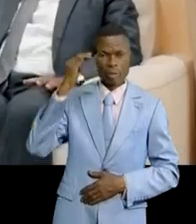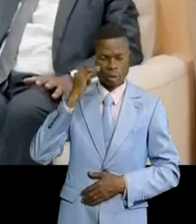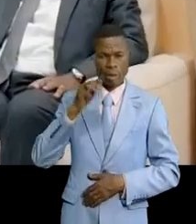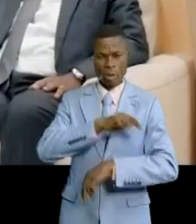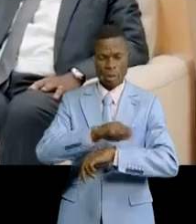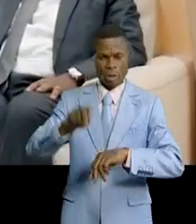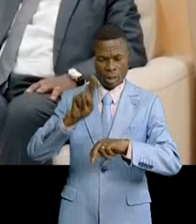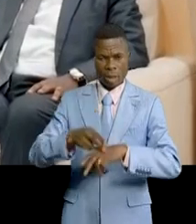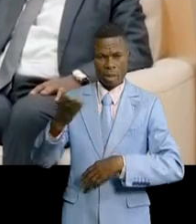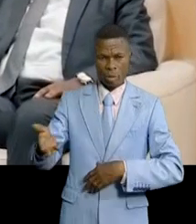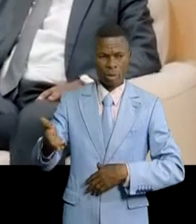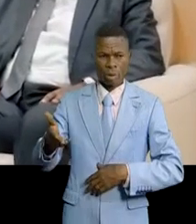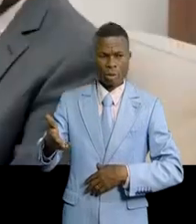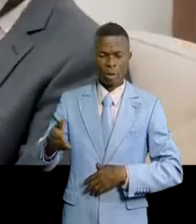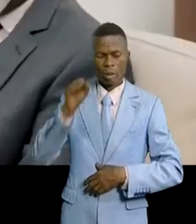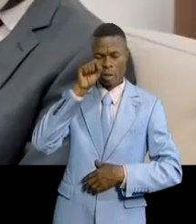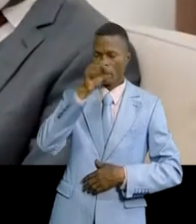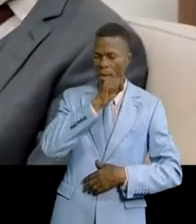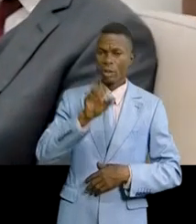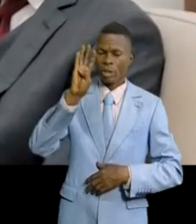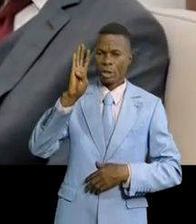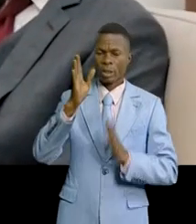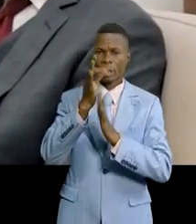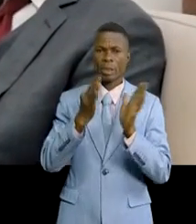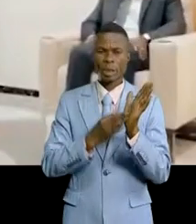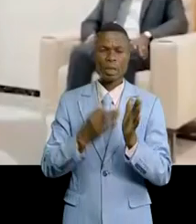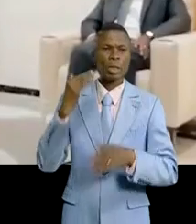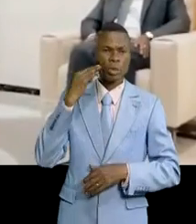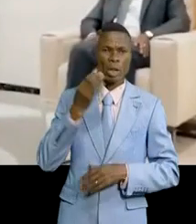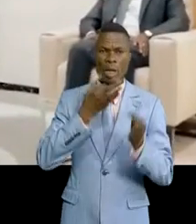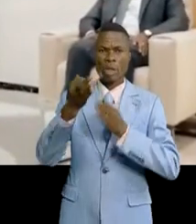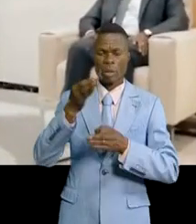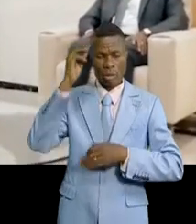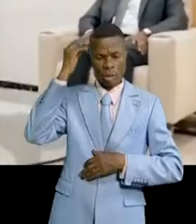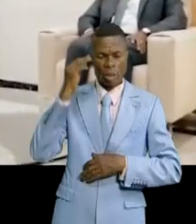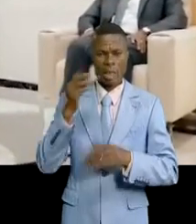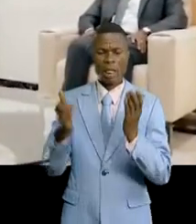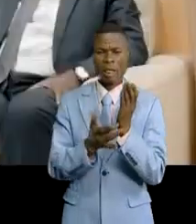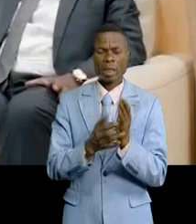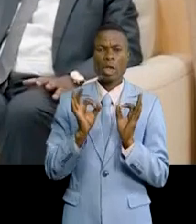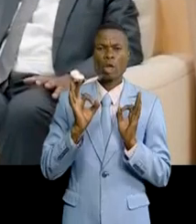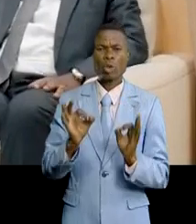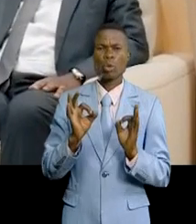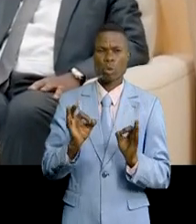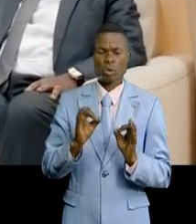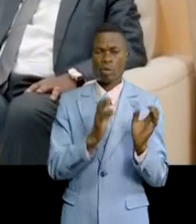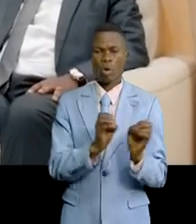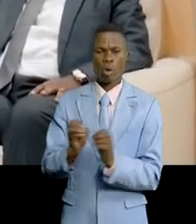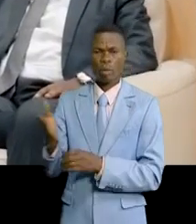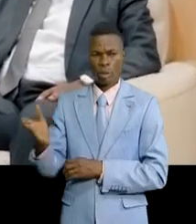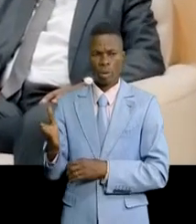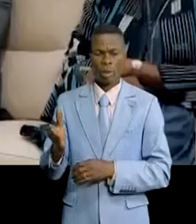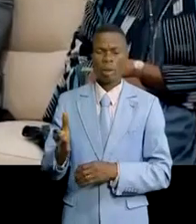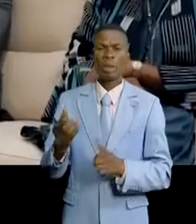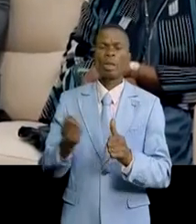Samalou Kondé-Kengue ce jeudi 17 juin, a expliqué au chef du gouvernement les nouvelles stratégies de la BADEA 2030, axées